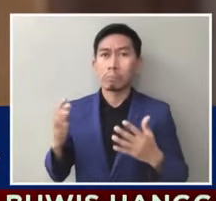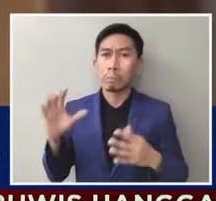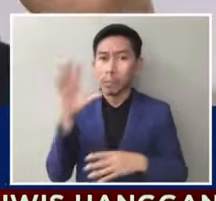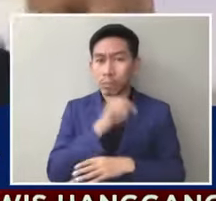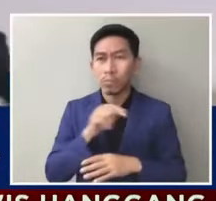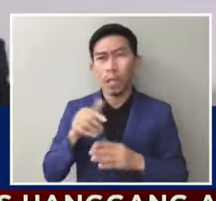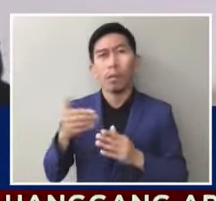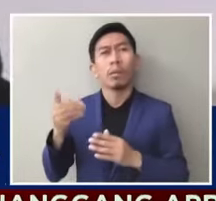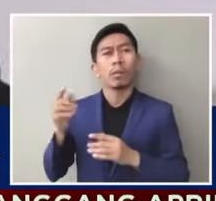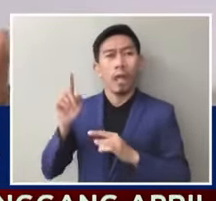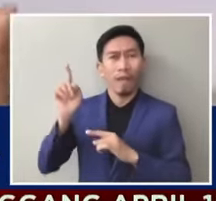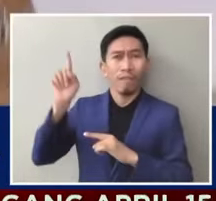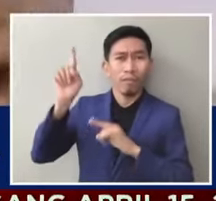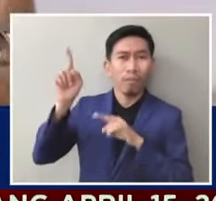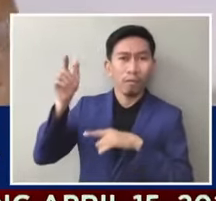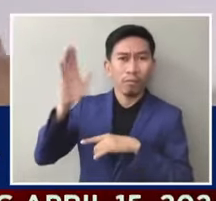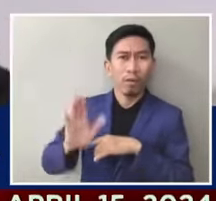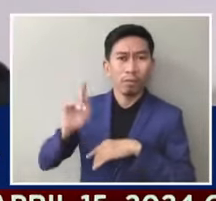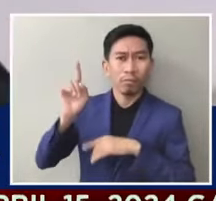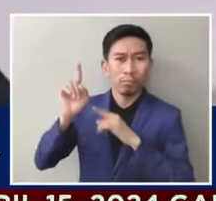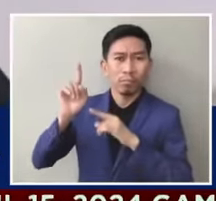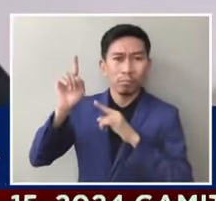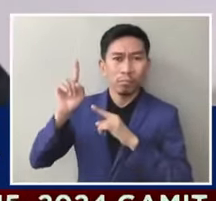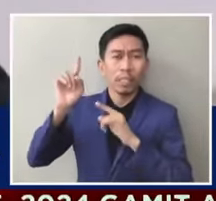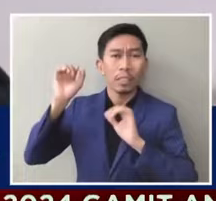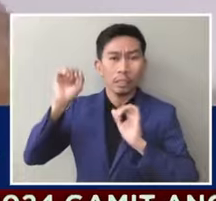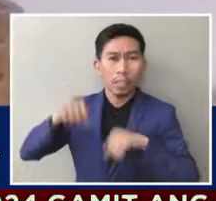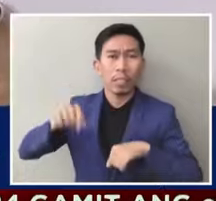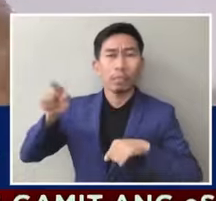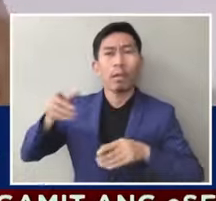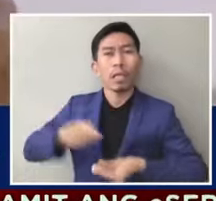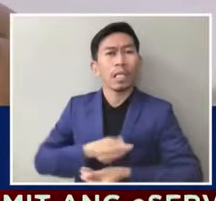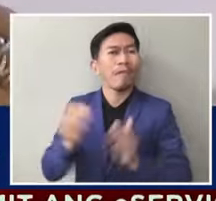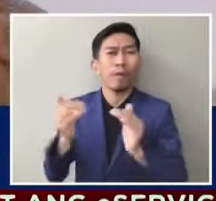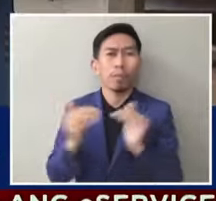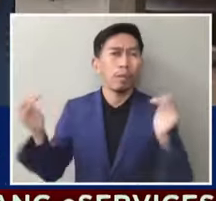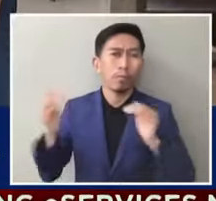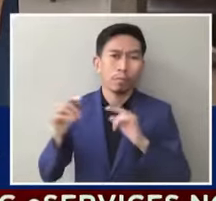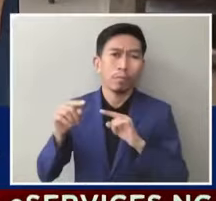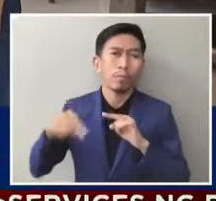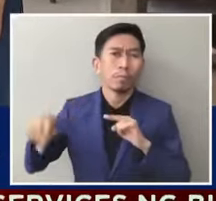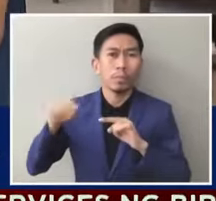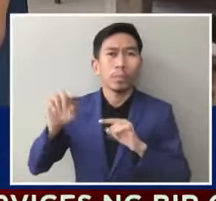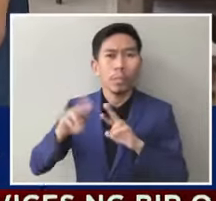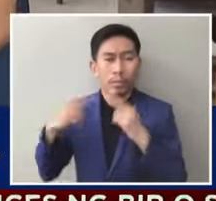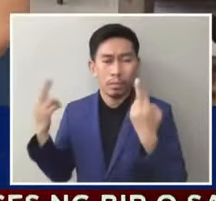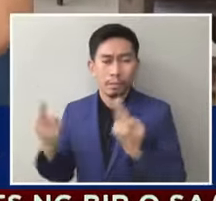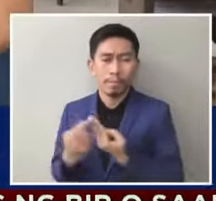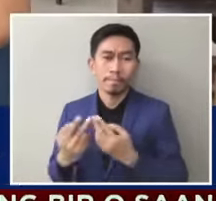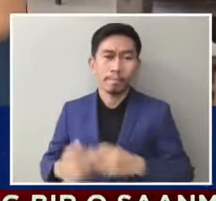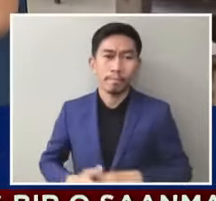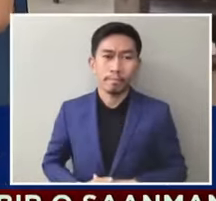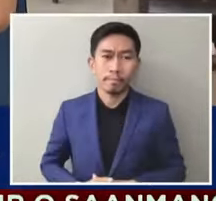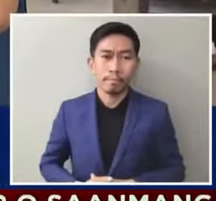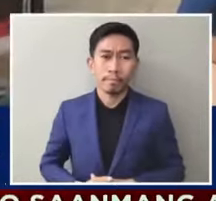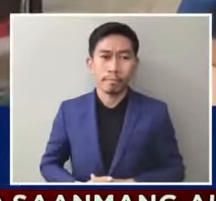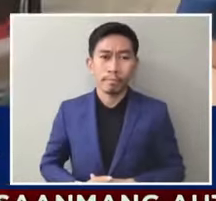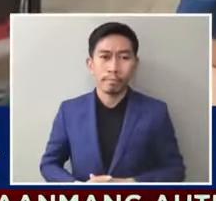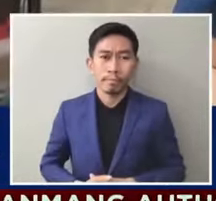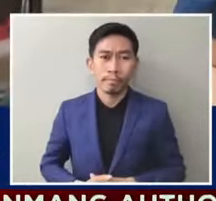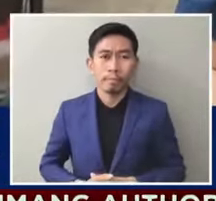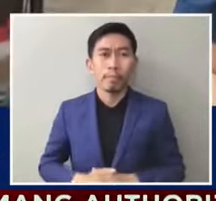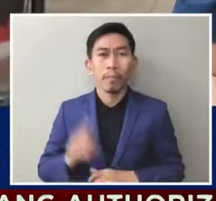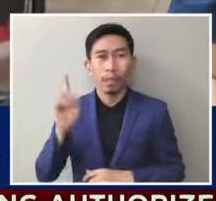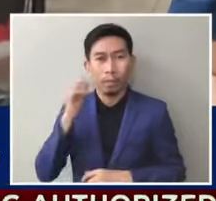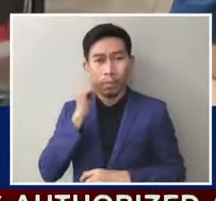po na magbibigay ng hustisya para sa ating mga mahal sa buhay. Si Lourdes, tinataguyod ang